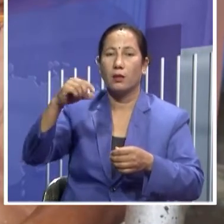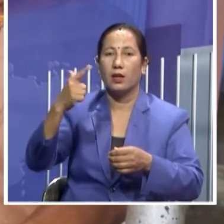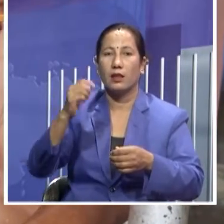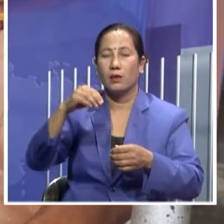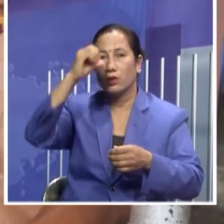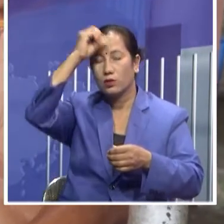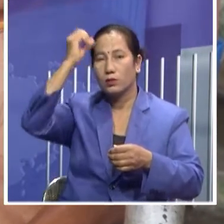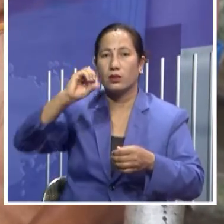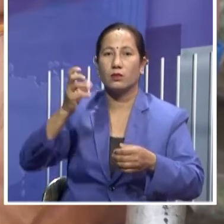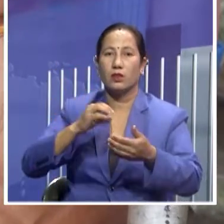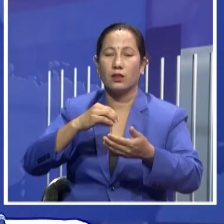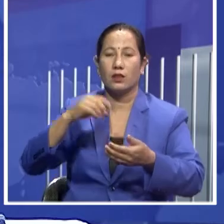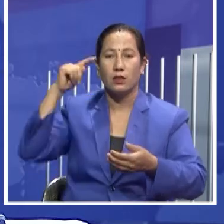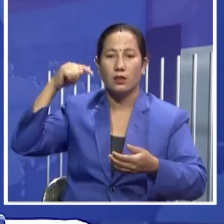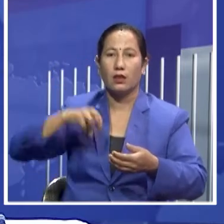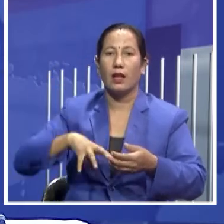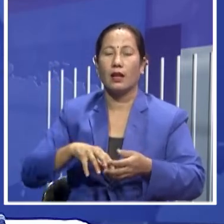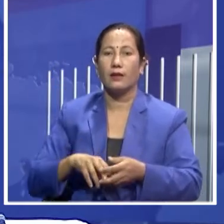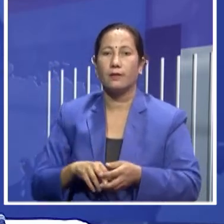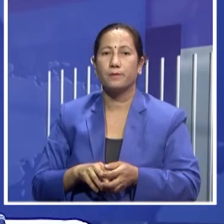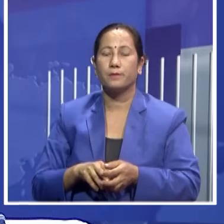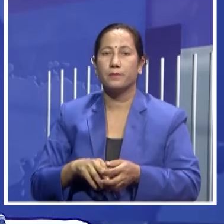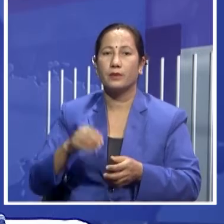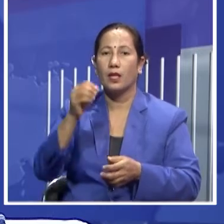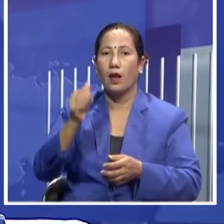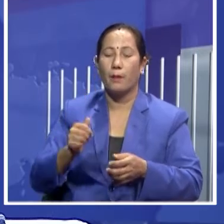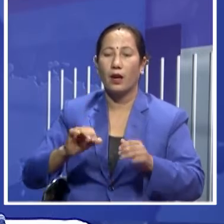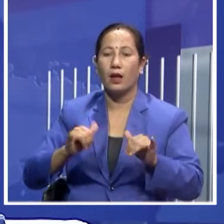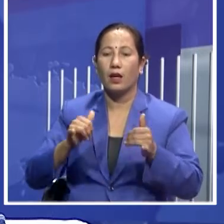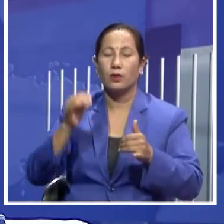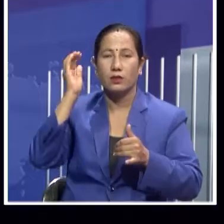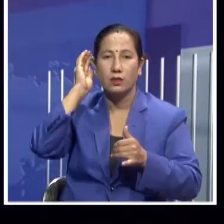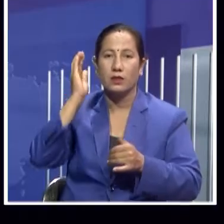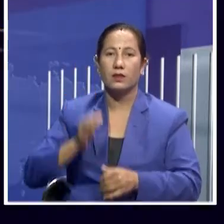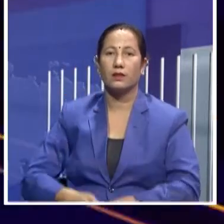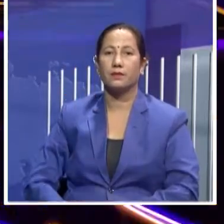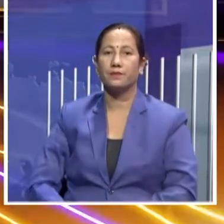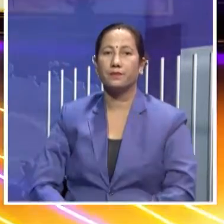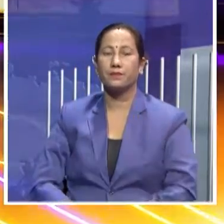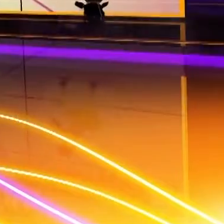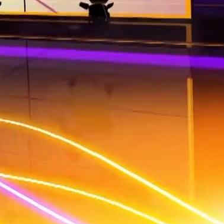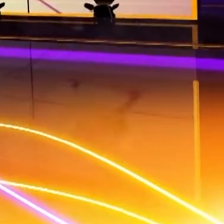सुदूरपश्चिम प्रदेश, कैलाली। अब खेलकुद समाचार।